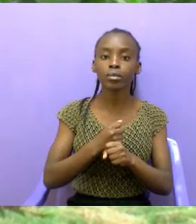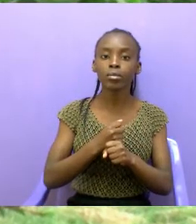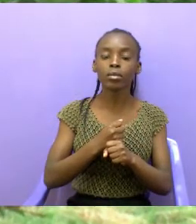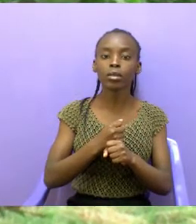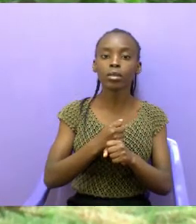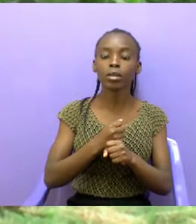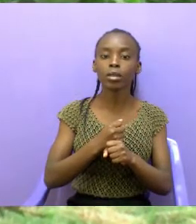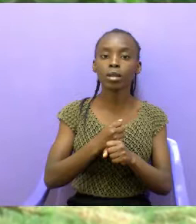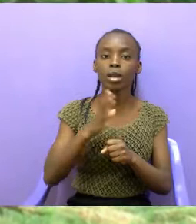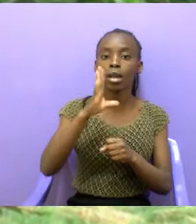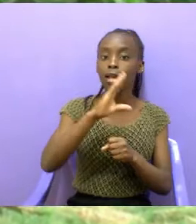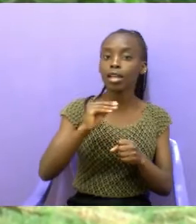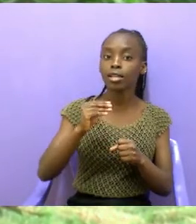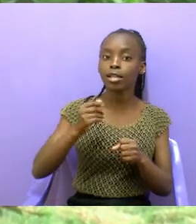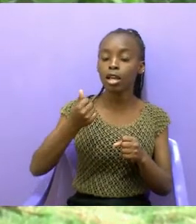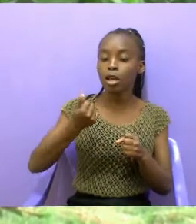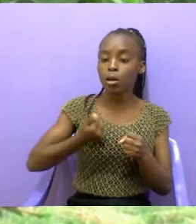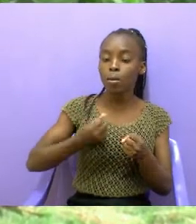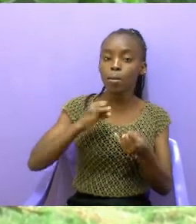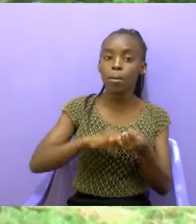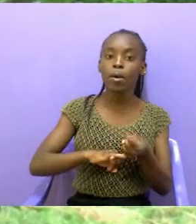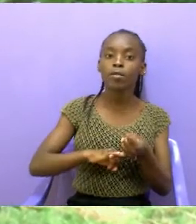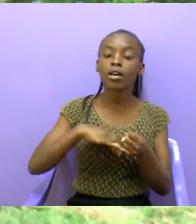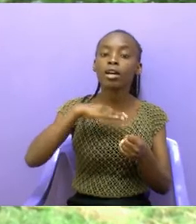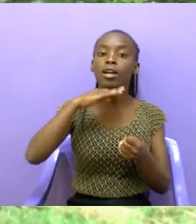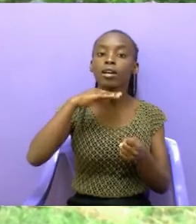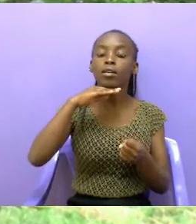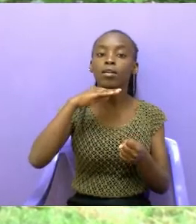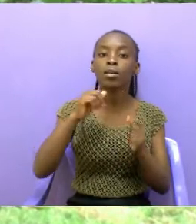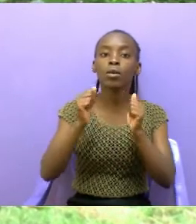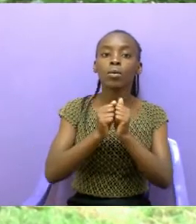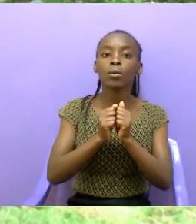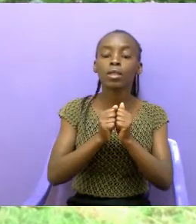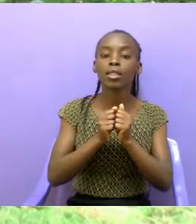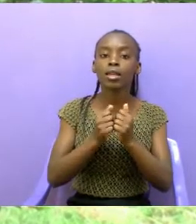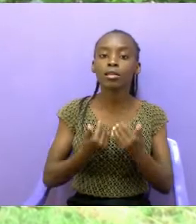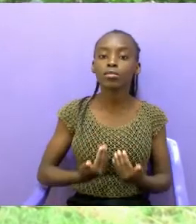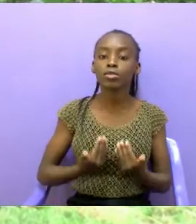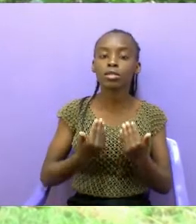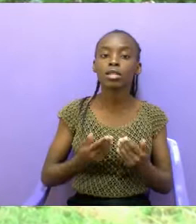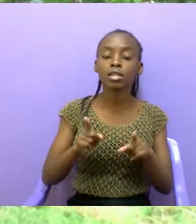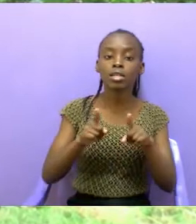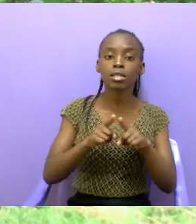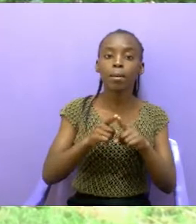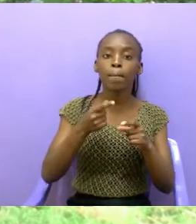na huyo mwanamke akawa amefiwa na wanawe wawili na mumewe pia.